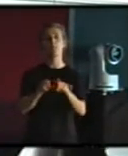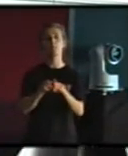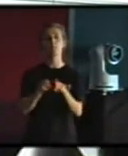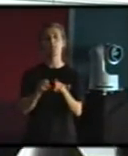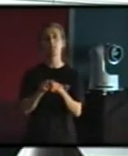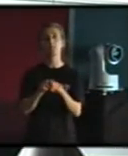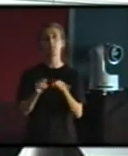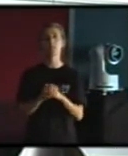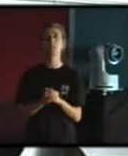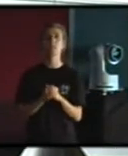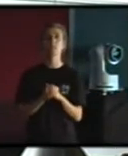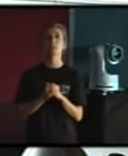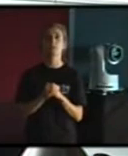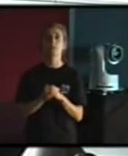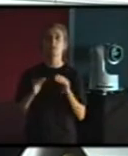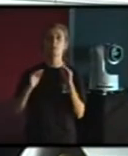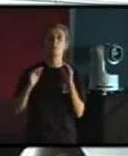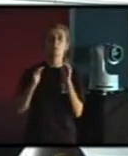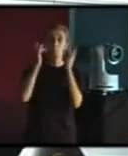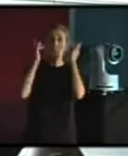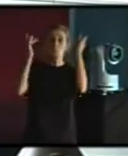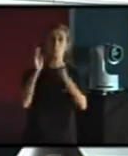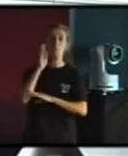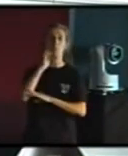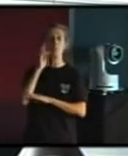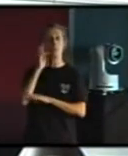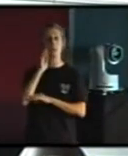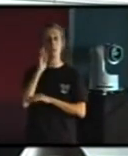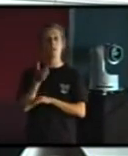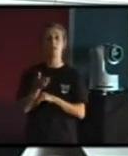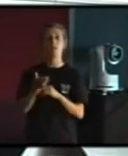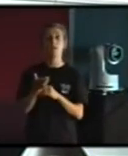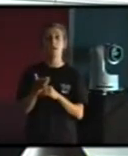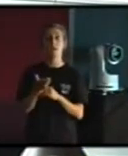l'univers culturel des civilisations du vin, et en particulier à Bordeaux, on va traiter